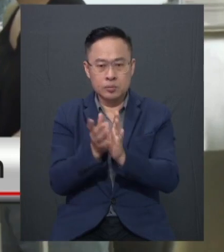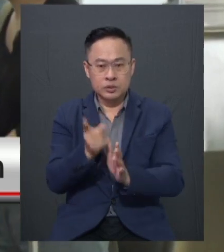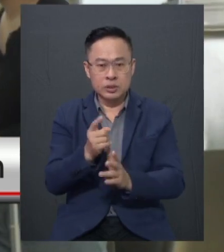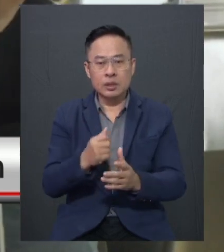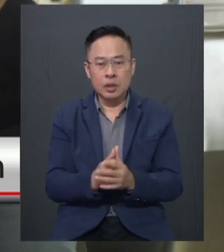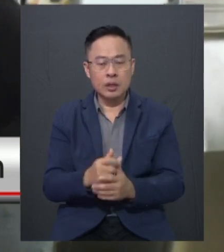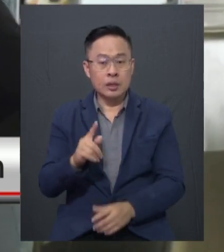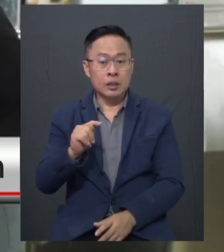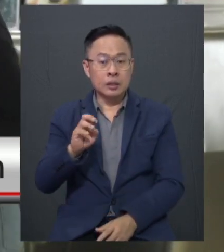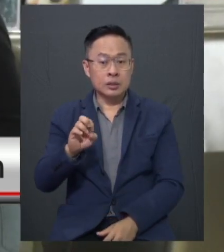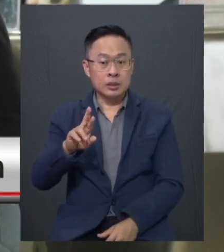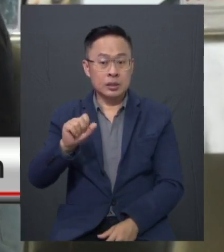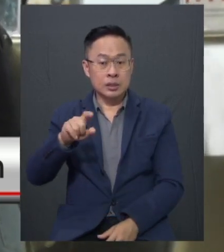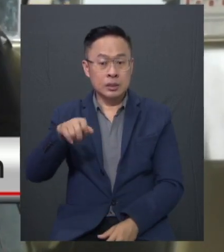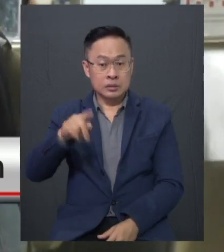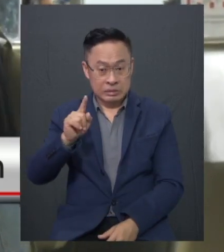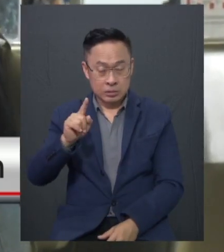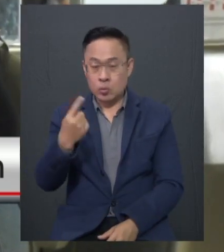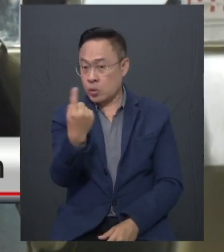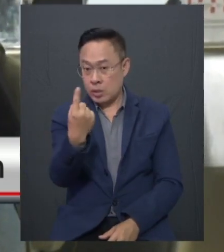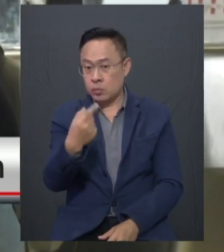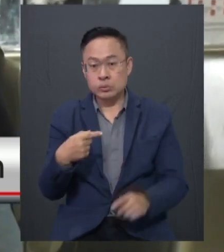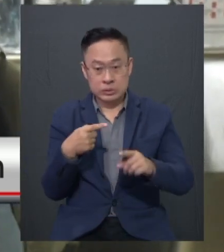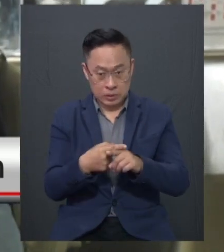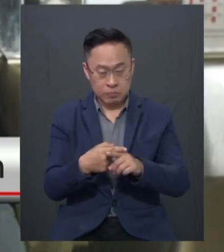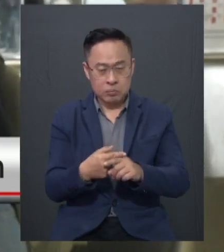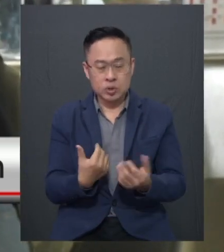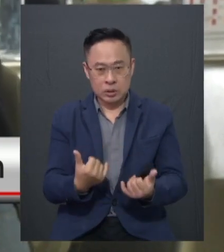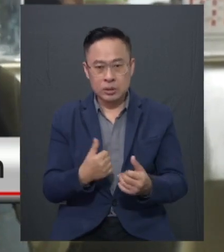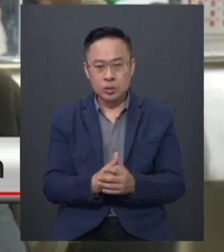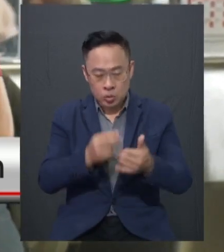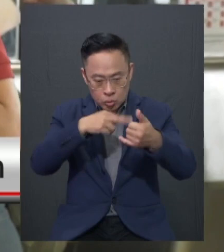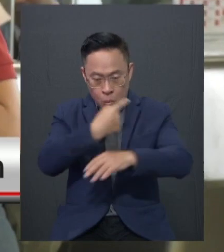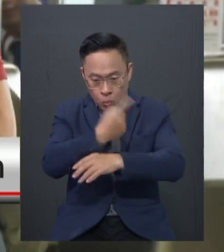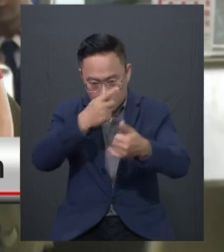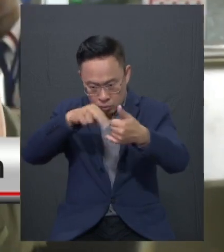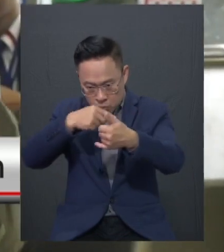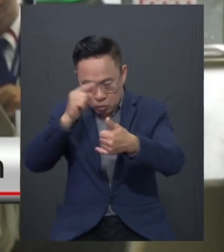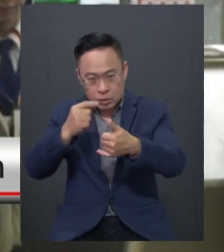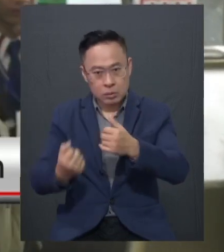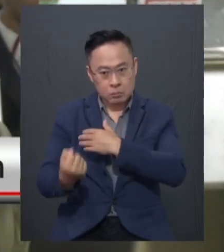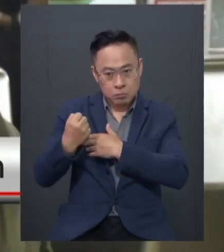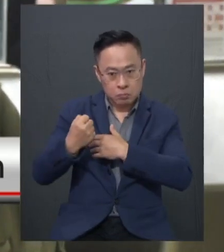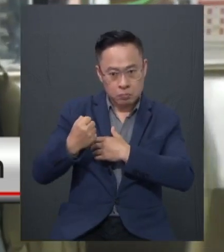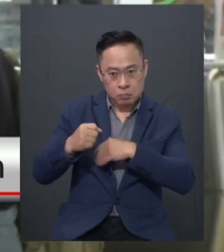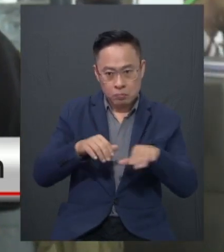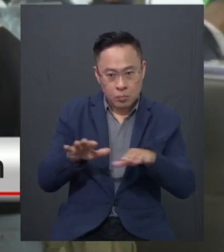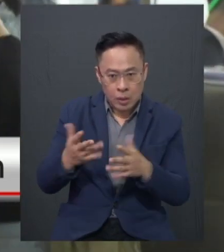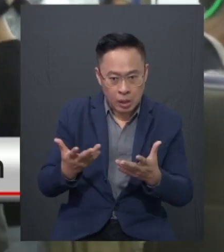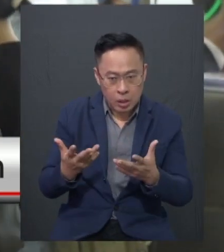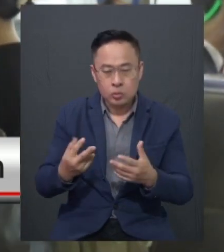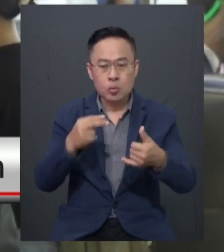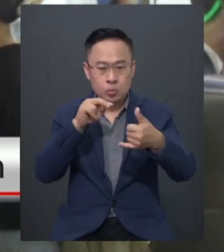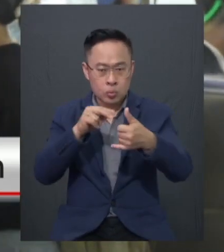ำว่าวันต่อวันเนี่ยมันไม่มีเวลาแล้วนะ แล้วมันพรุ่งนี้แล้วไง คือมันพรุ่งนี้แล้วนะ ใช่ ใช่ไหมฮะแบบนี้เนี่ยโอ้โหพี่มุ้ยจะลง